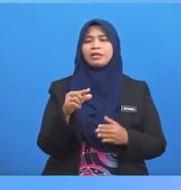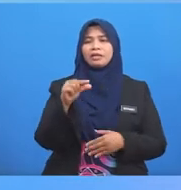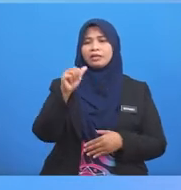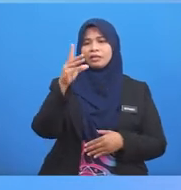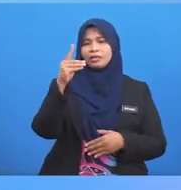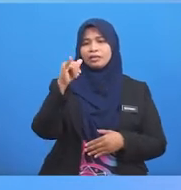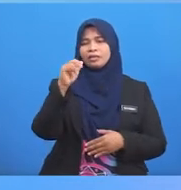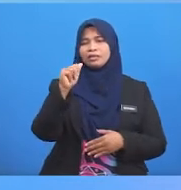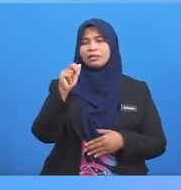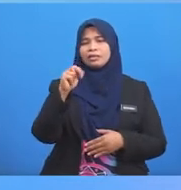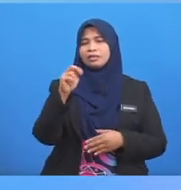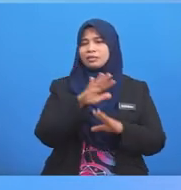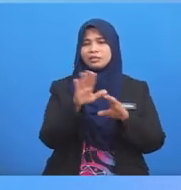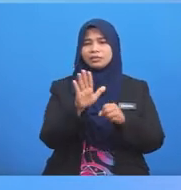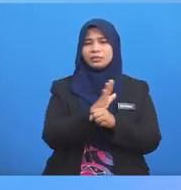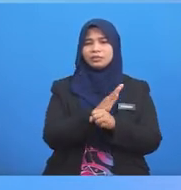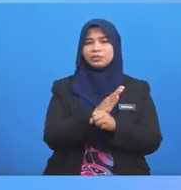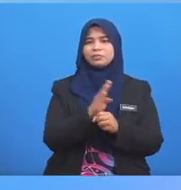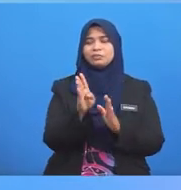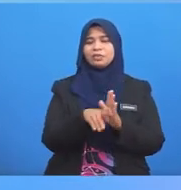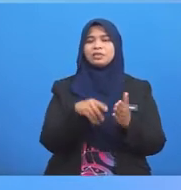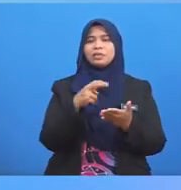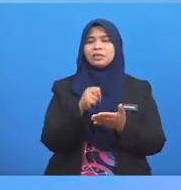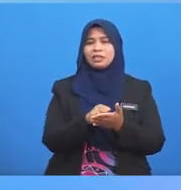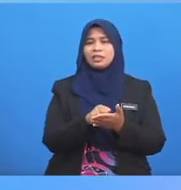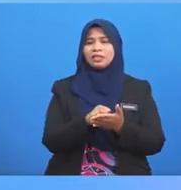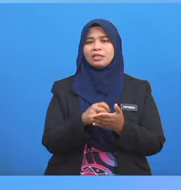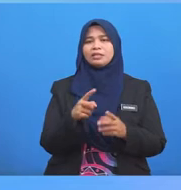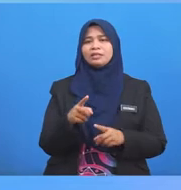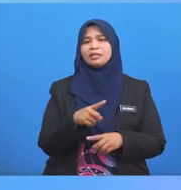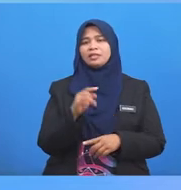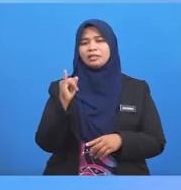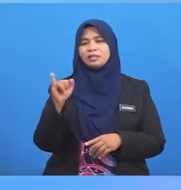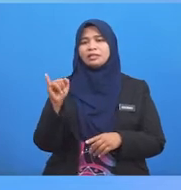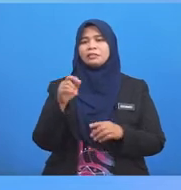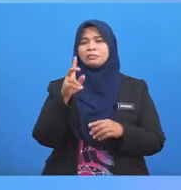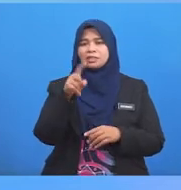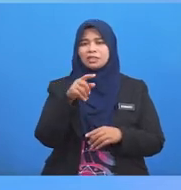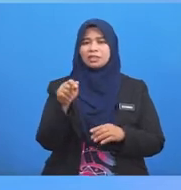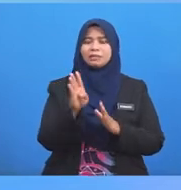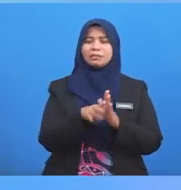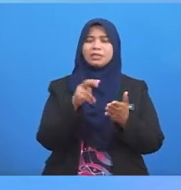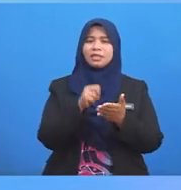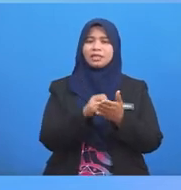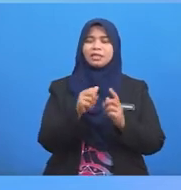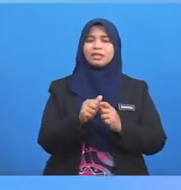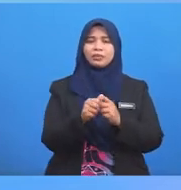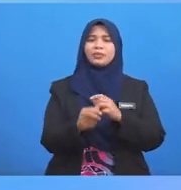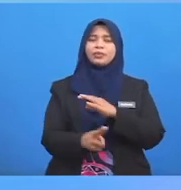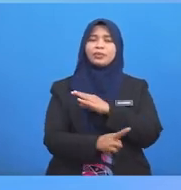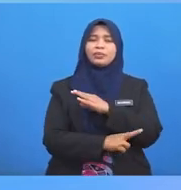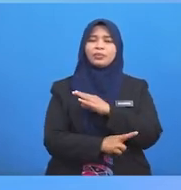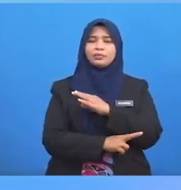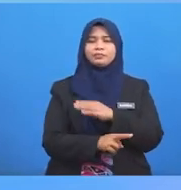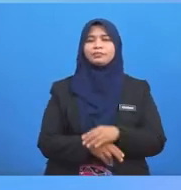bernilai sahaja. Ia mestilah bernilai di sisi syarak. Maksudnya, barang-barang yang